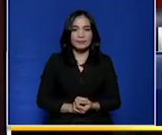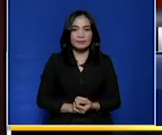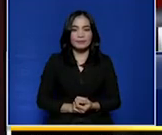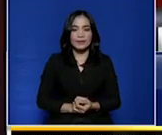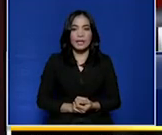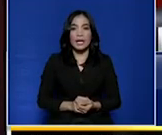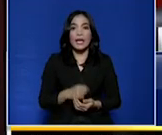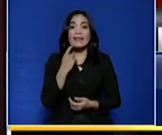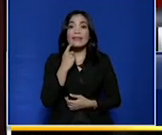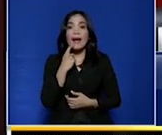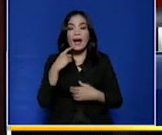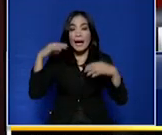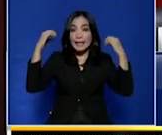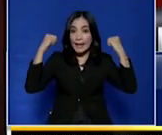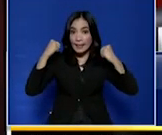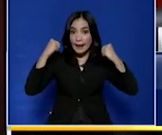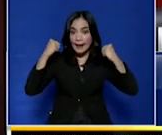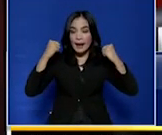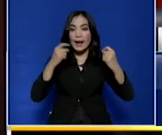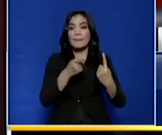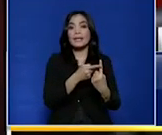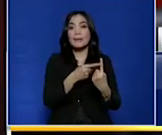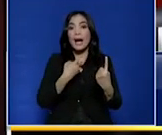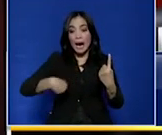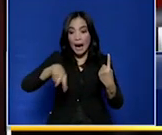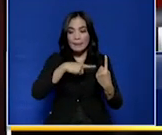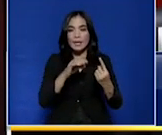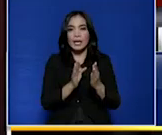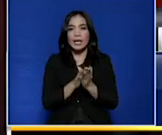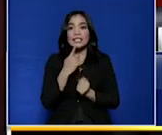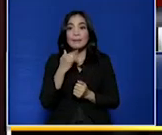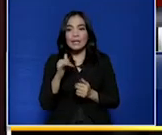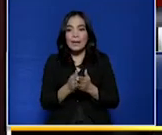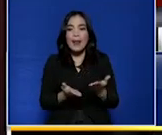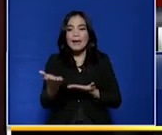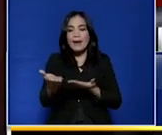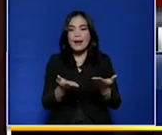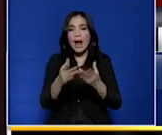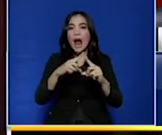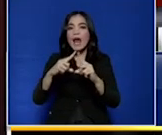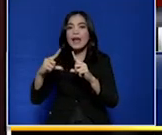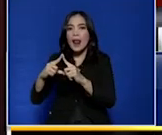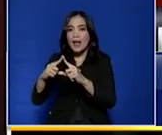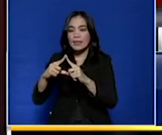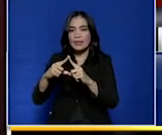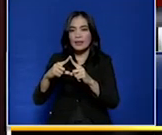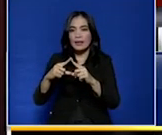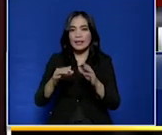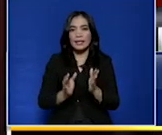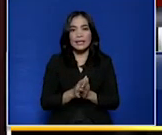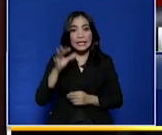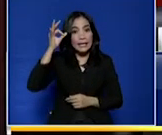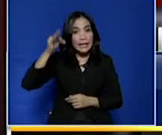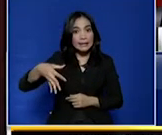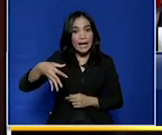bidang kesehatan kita akan pertama melengkapi fasilitas-fasilitas yang ada di desa-desa